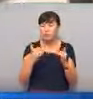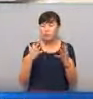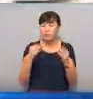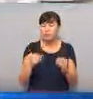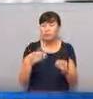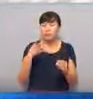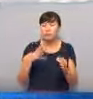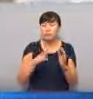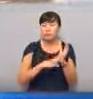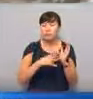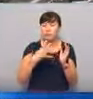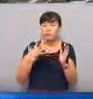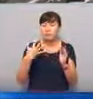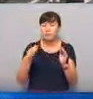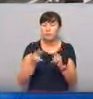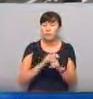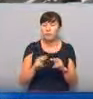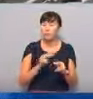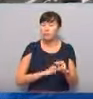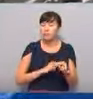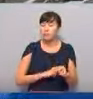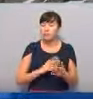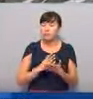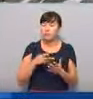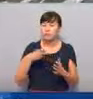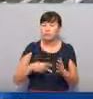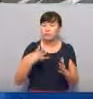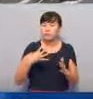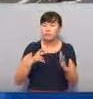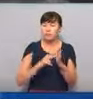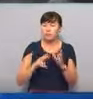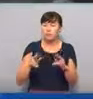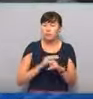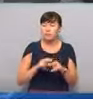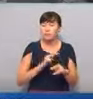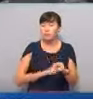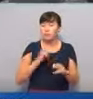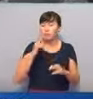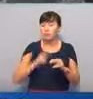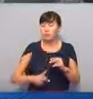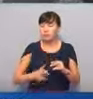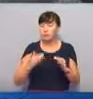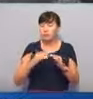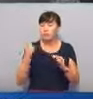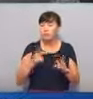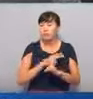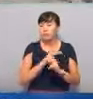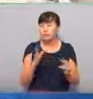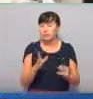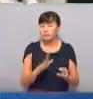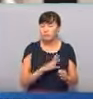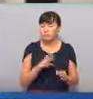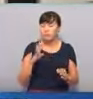таңда 4945 үйде жөндеу жұмыстары жүруде, 2048 үйде жөндеу жұмыстары аяқталып, үй иелеріне